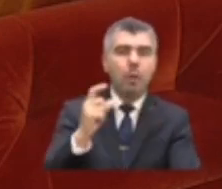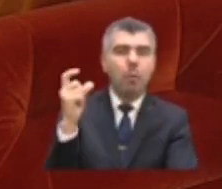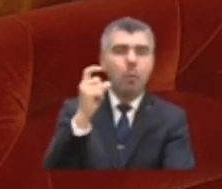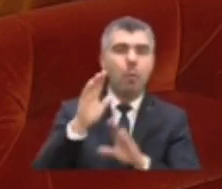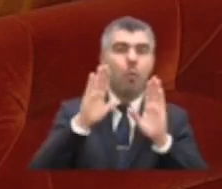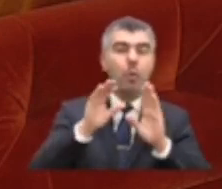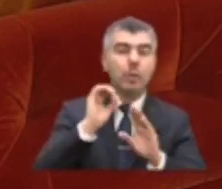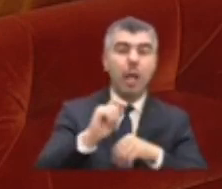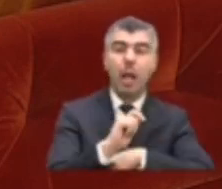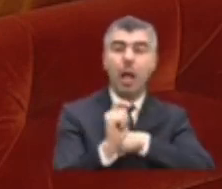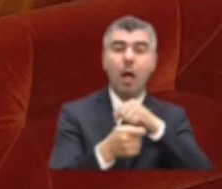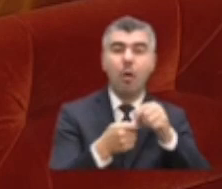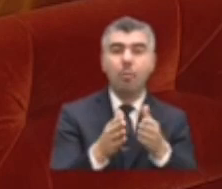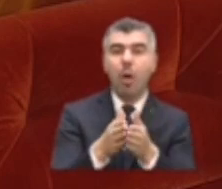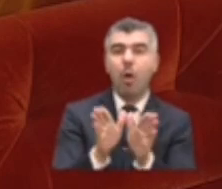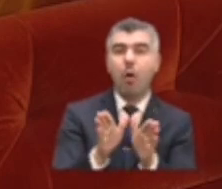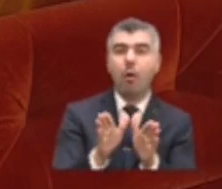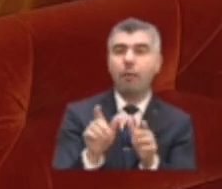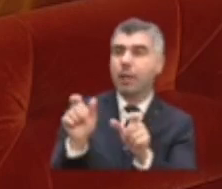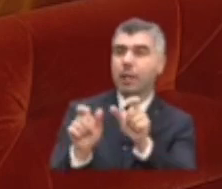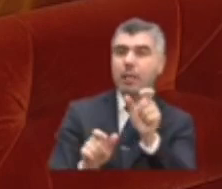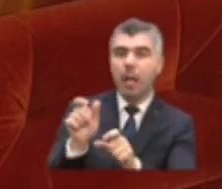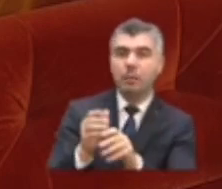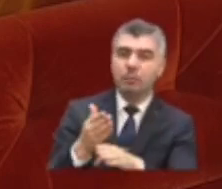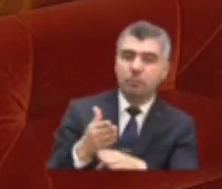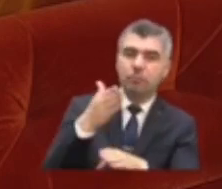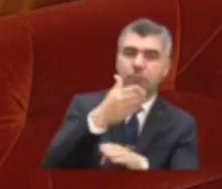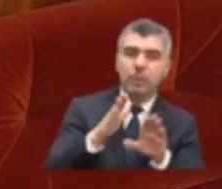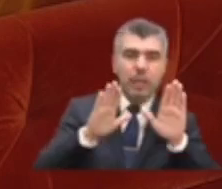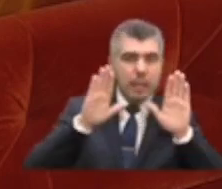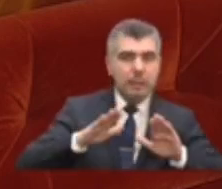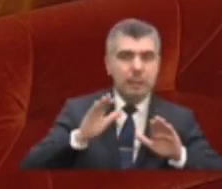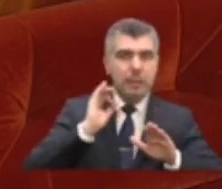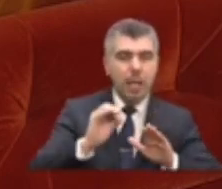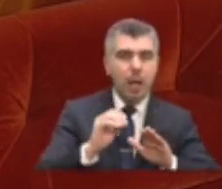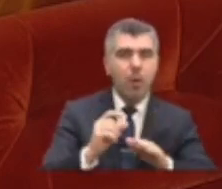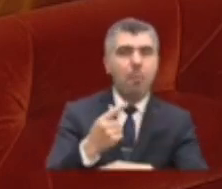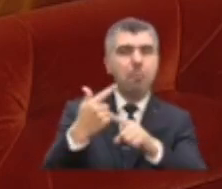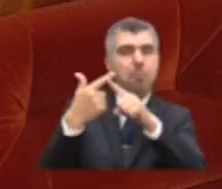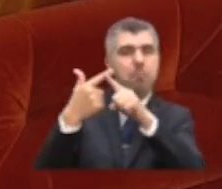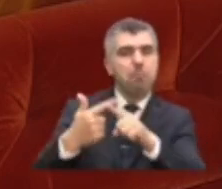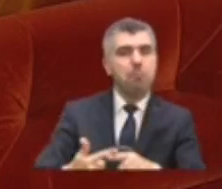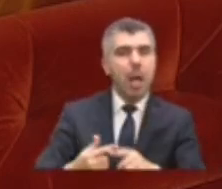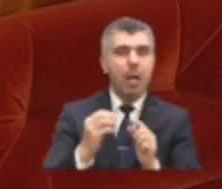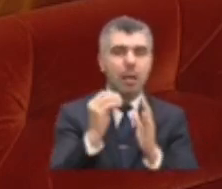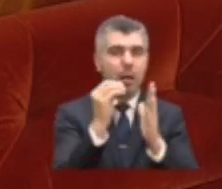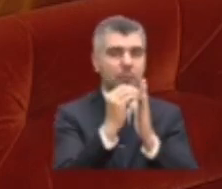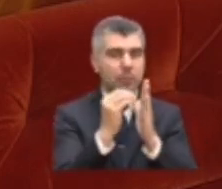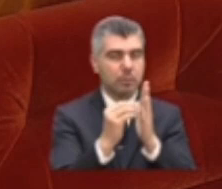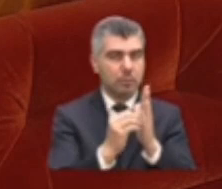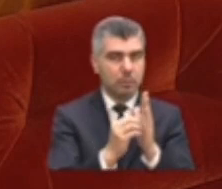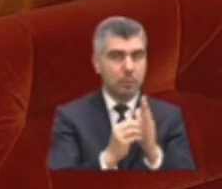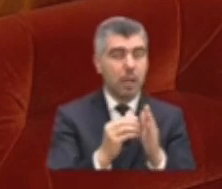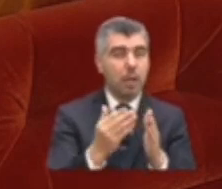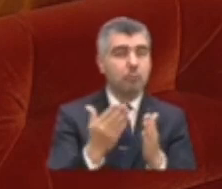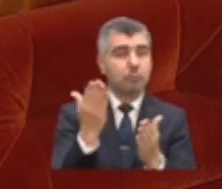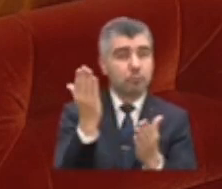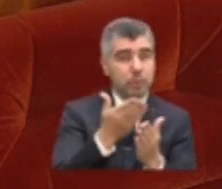القروي وإعادة فتحها في وجه المصلين حسب الإمكانات المالية المتاحة. وقع عهد وإعادة